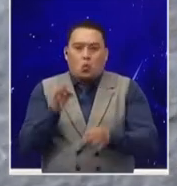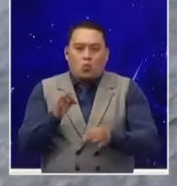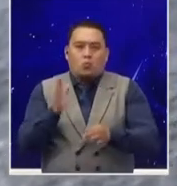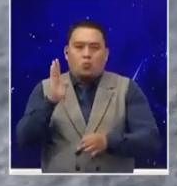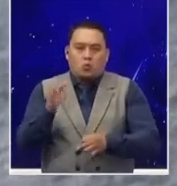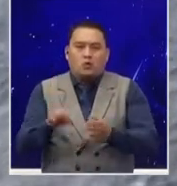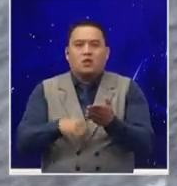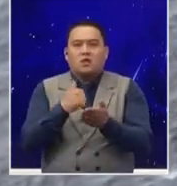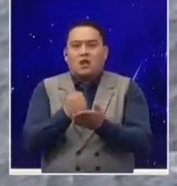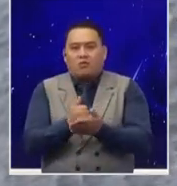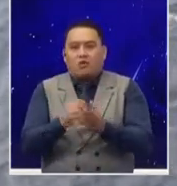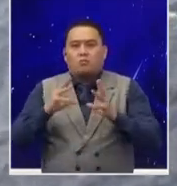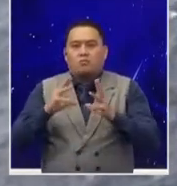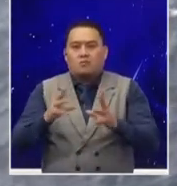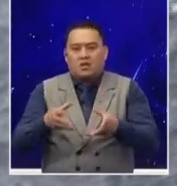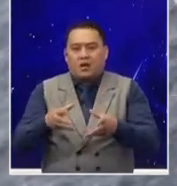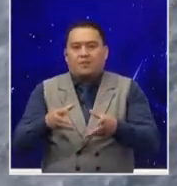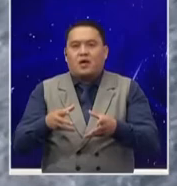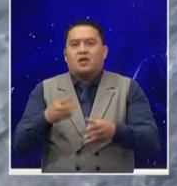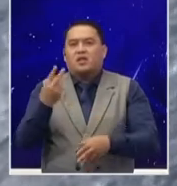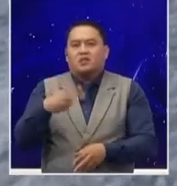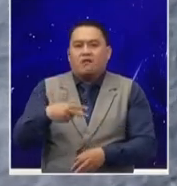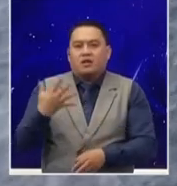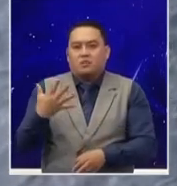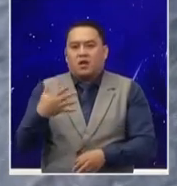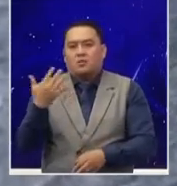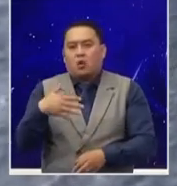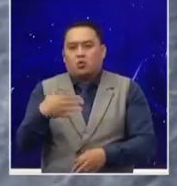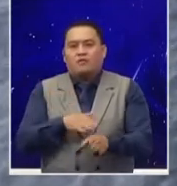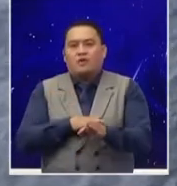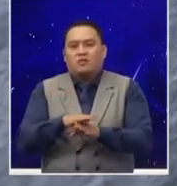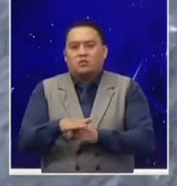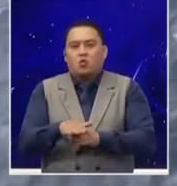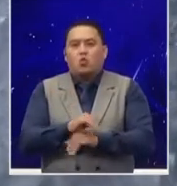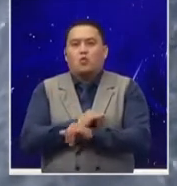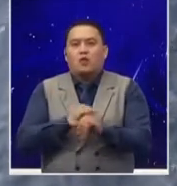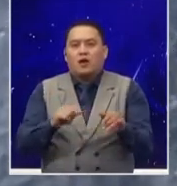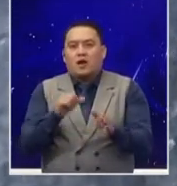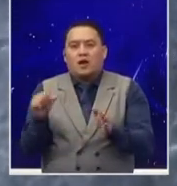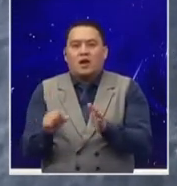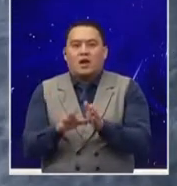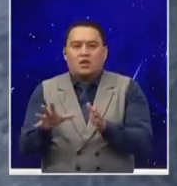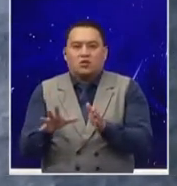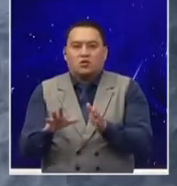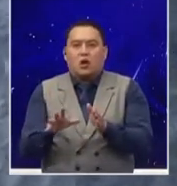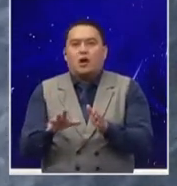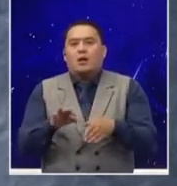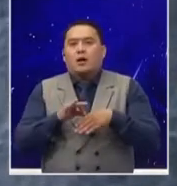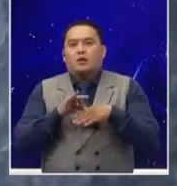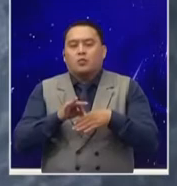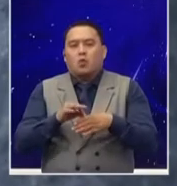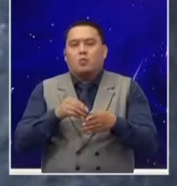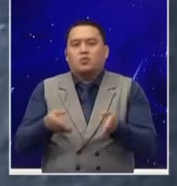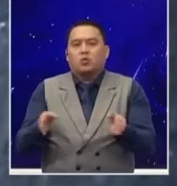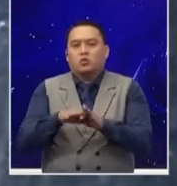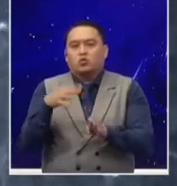будет играть ключевую роль на мировом рынке. Также к 2050 году существенно вырастет спрос на электричество. Он